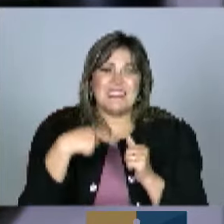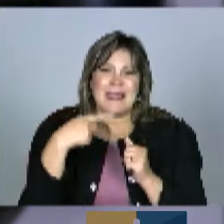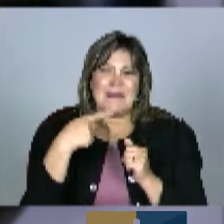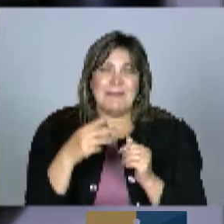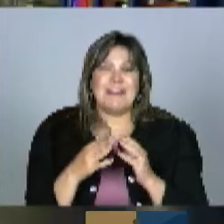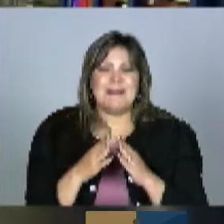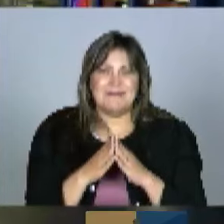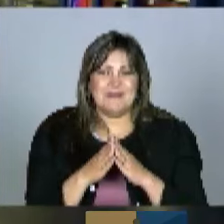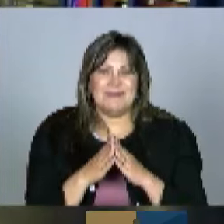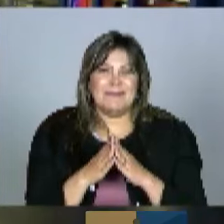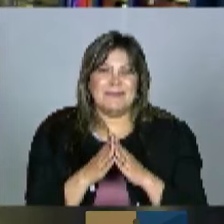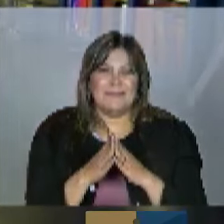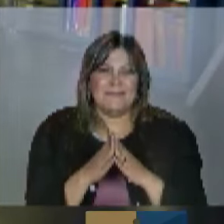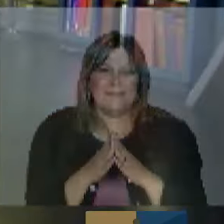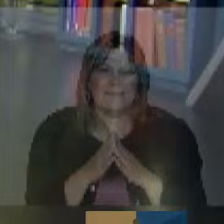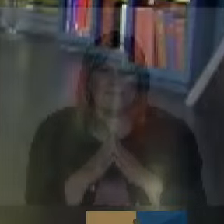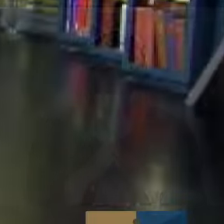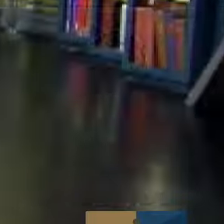مع